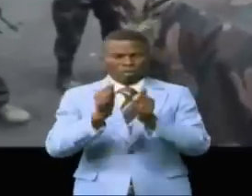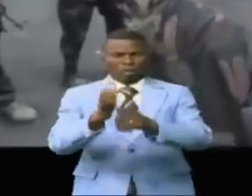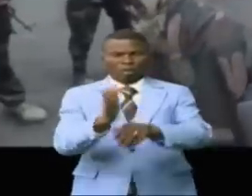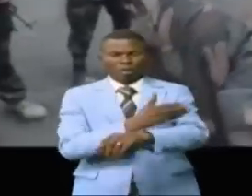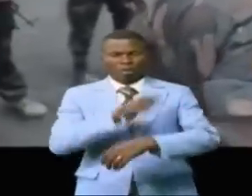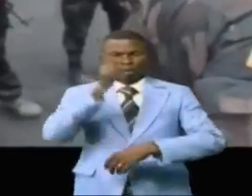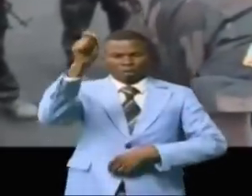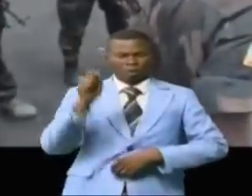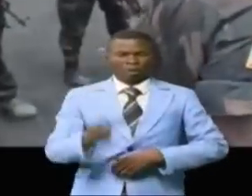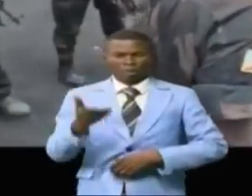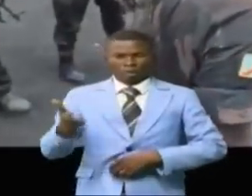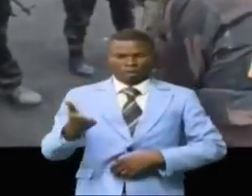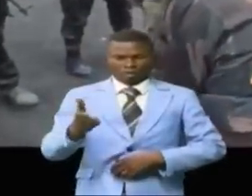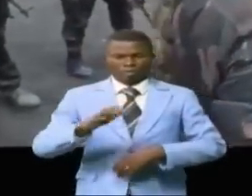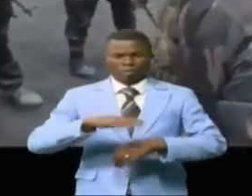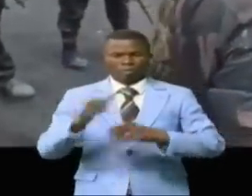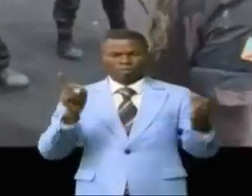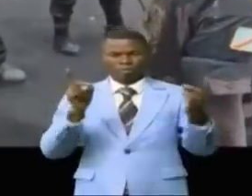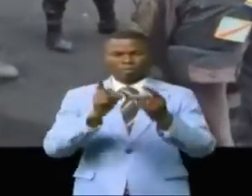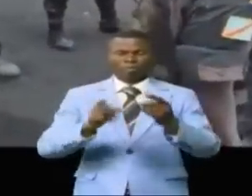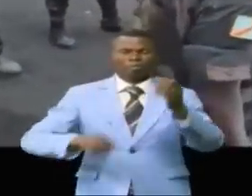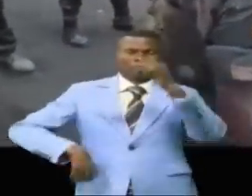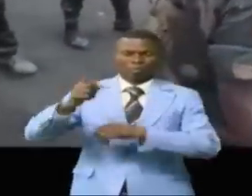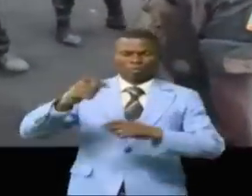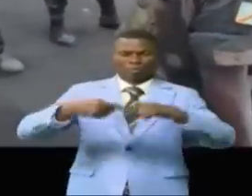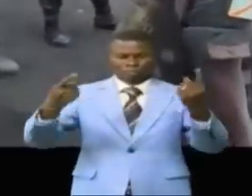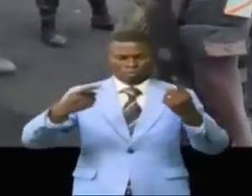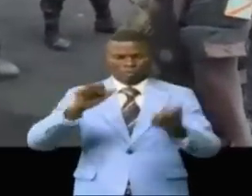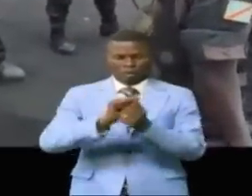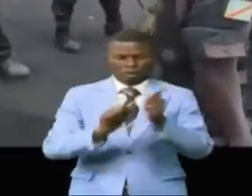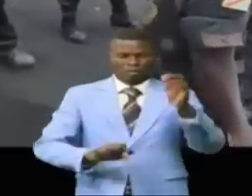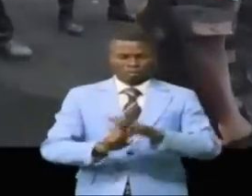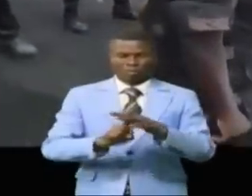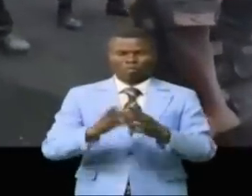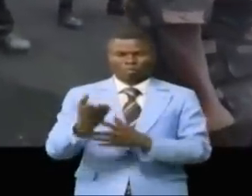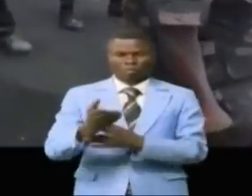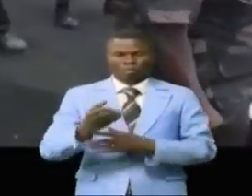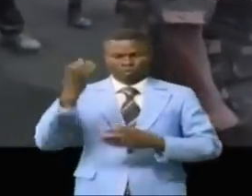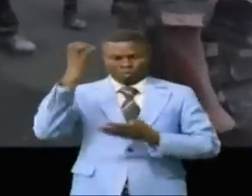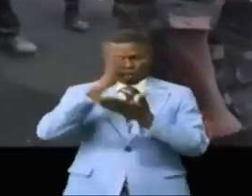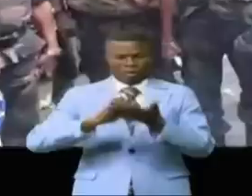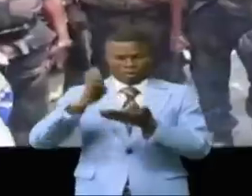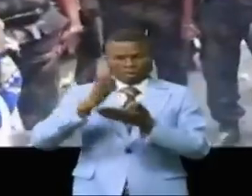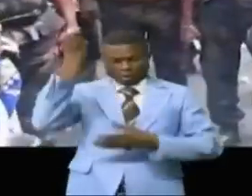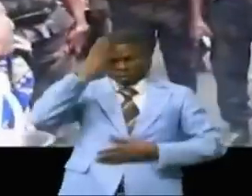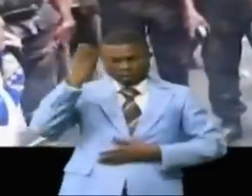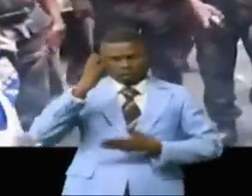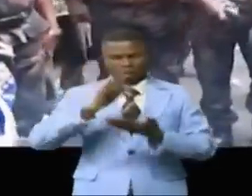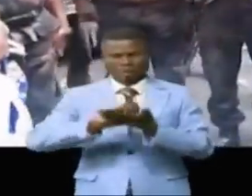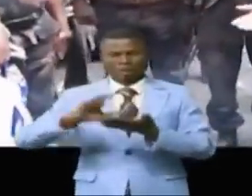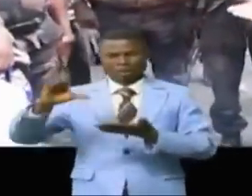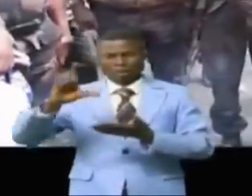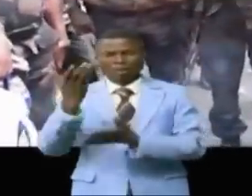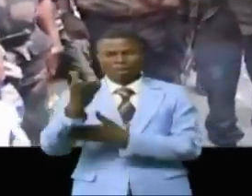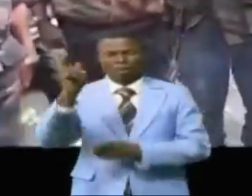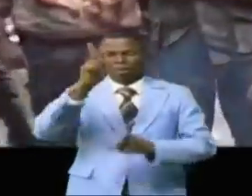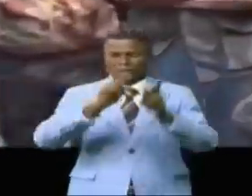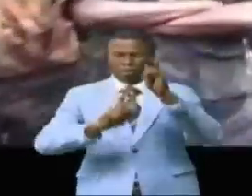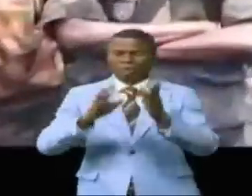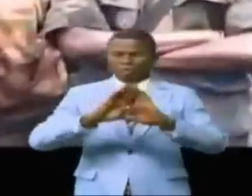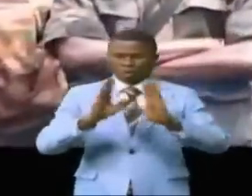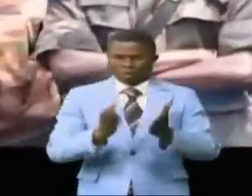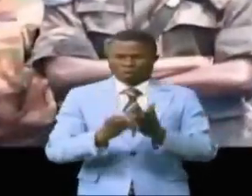éléments FRDC, prêts à contrer l'ennemi en cas d'éventuelles attaques. Le général-major Peter Chirimwami a exhorté la